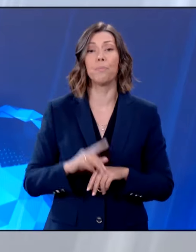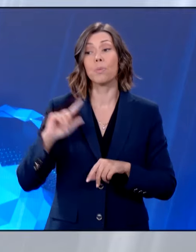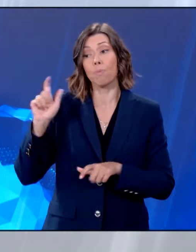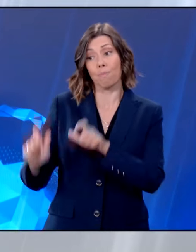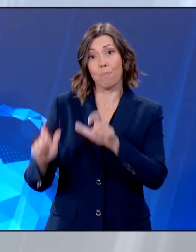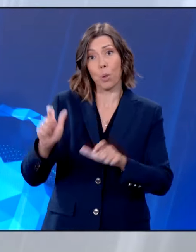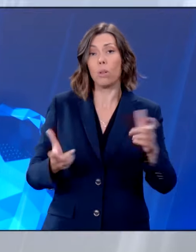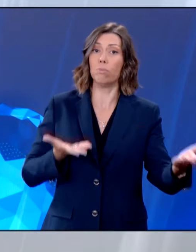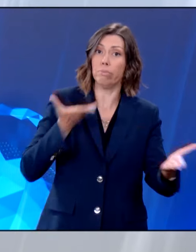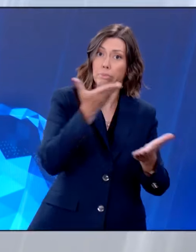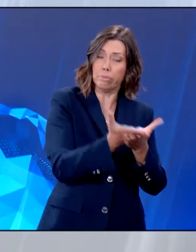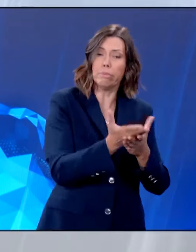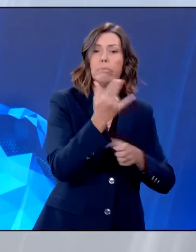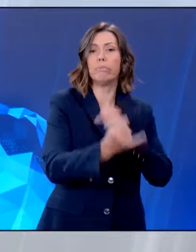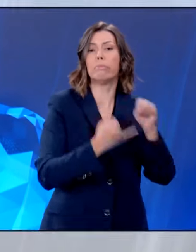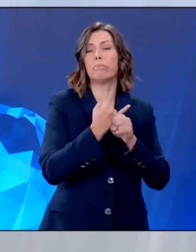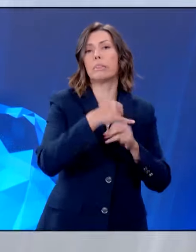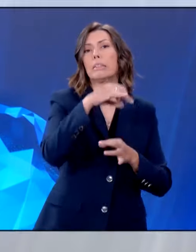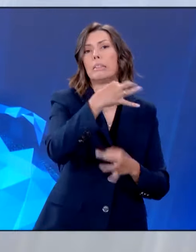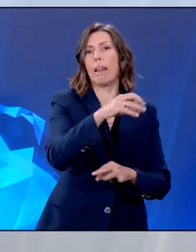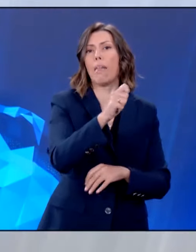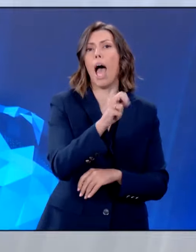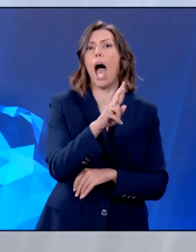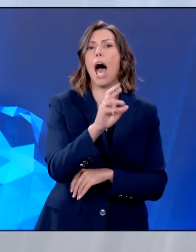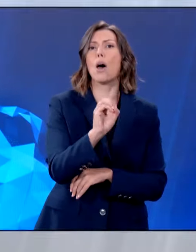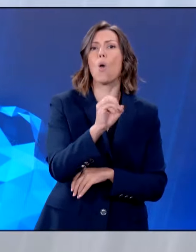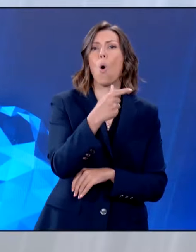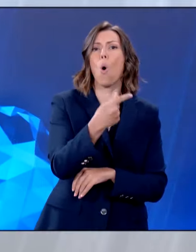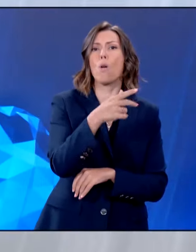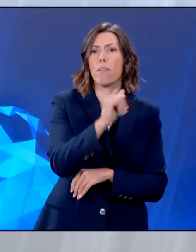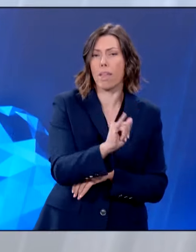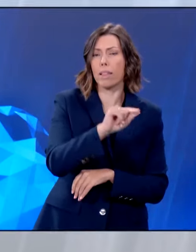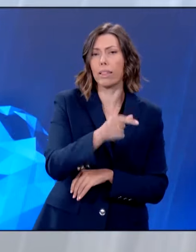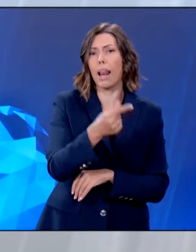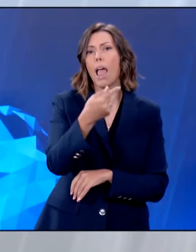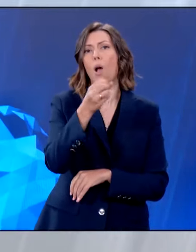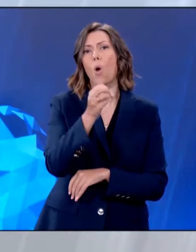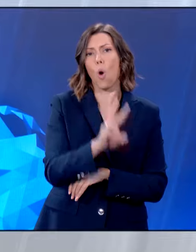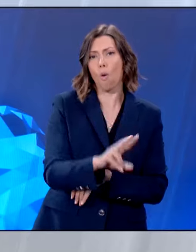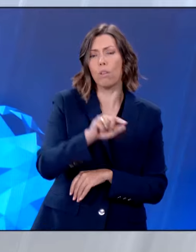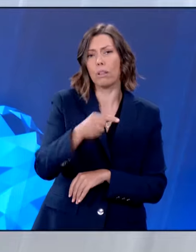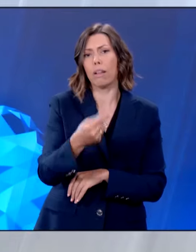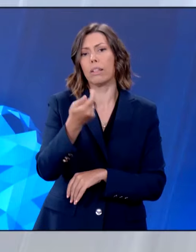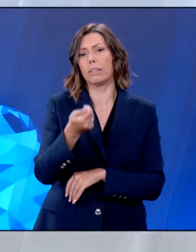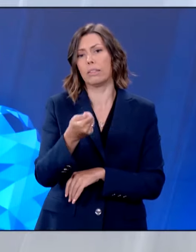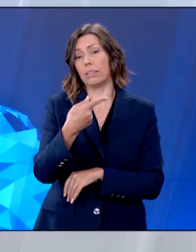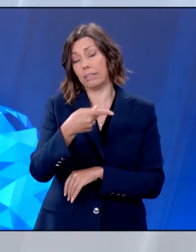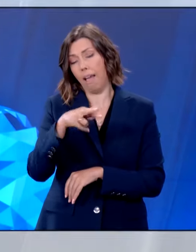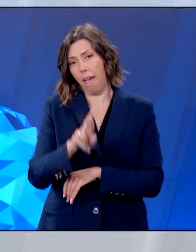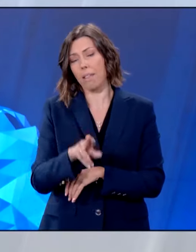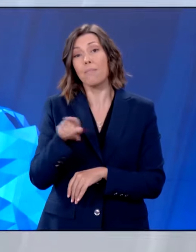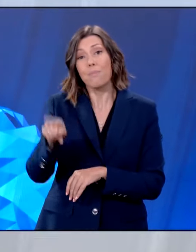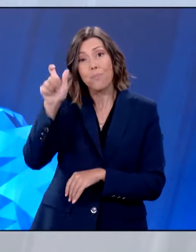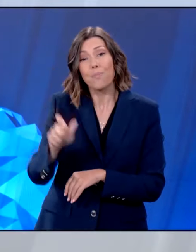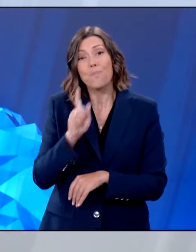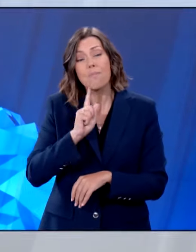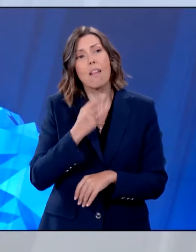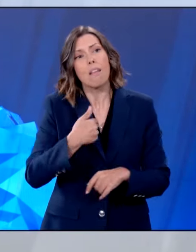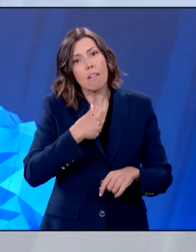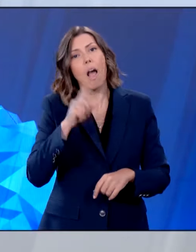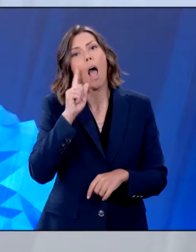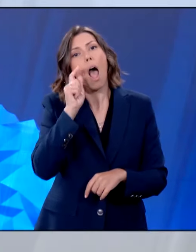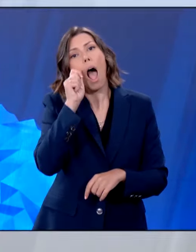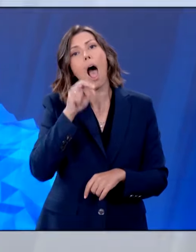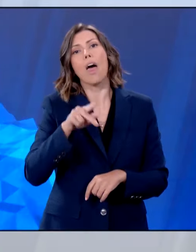στο arrogi.gov.gr. Ο αδερφός μου μένει εδώ και μας πήρε τηλέφωνο. Μόνος την έσβησε τη φωτιά με μια δεξαμενή εδώ που έχουμε με